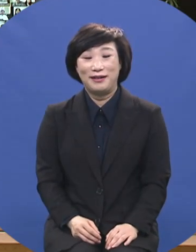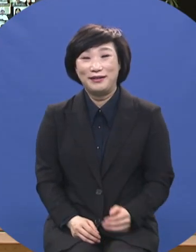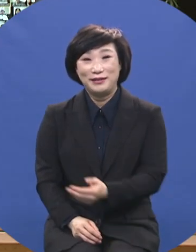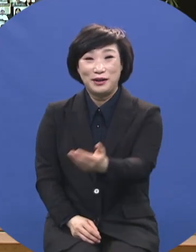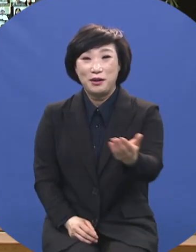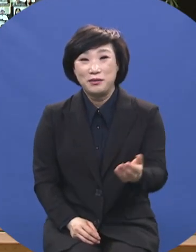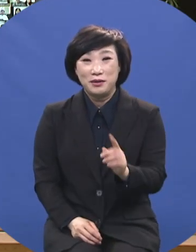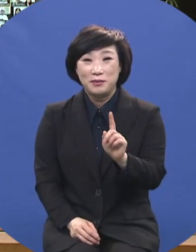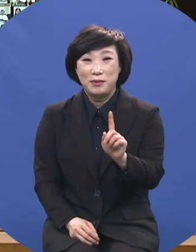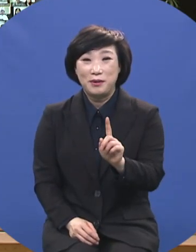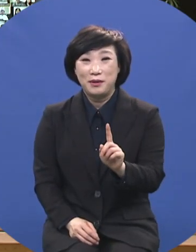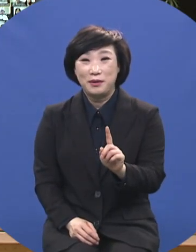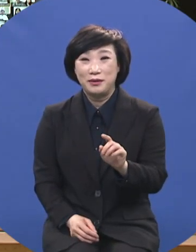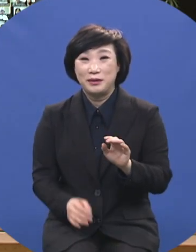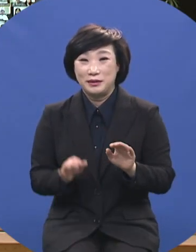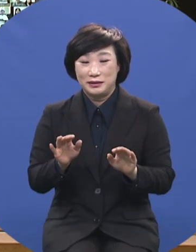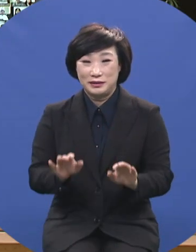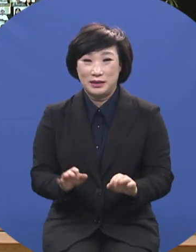여러분들이 무슨